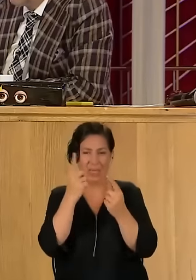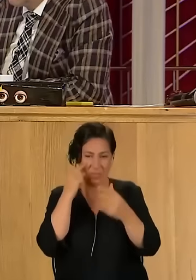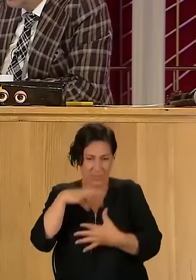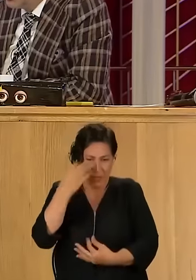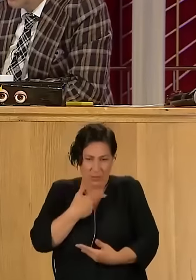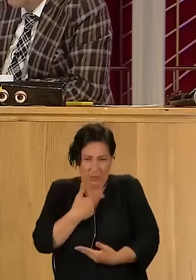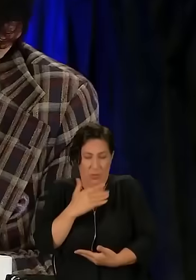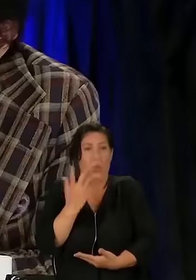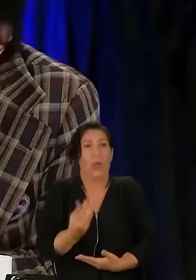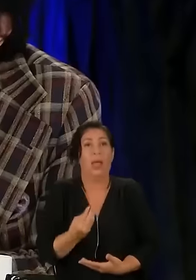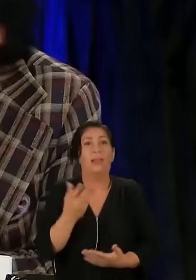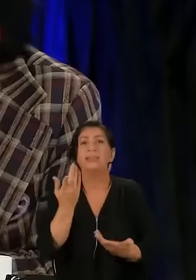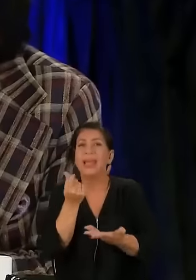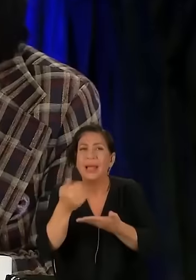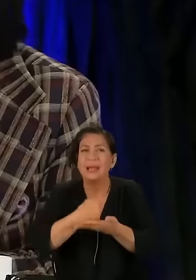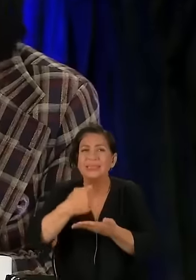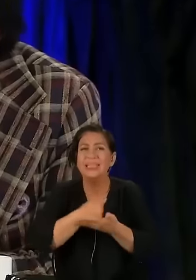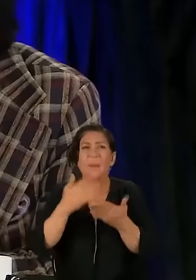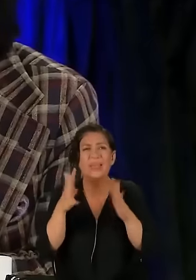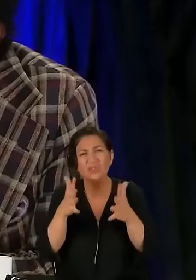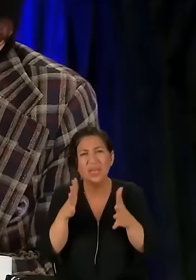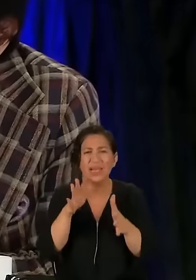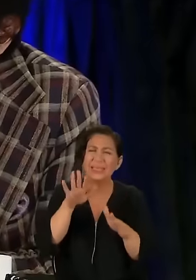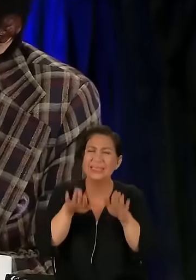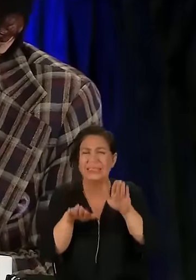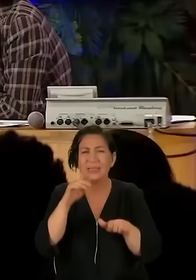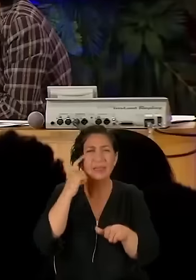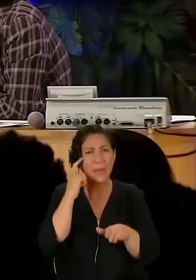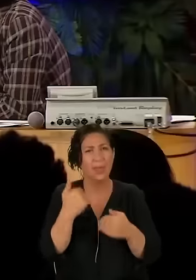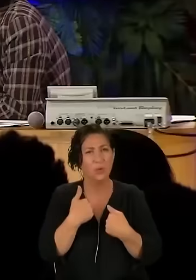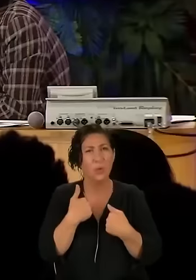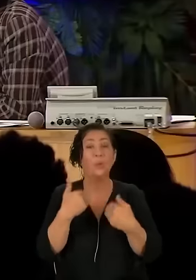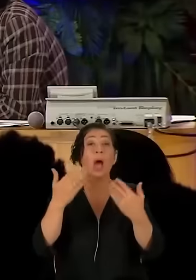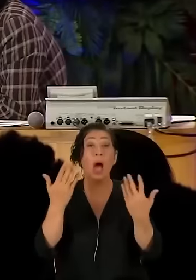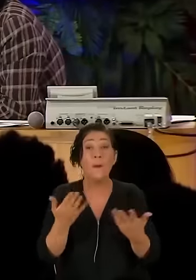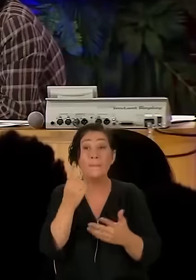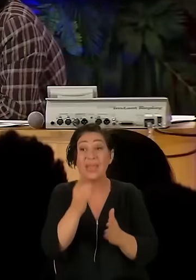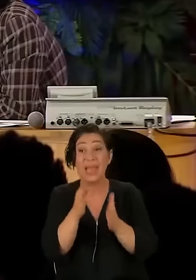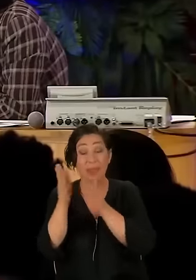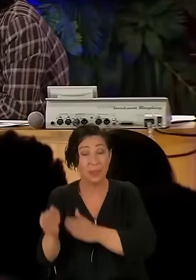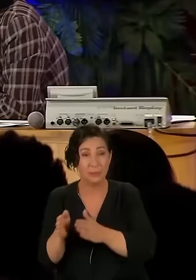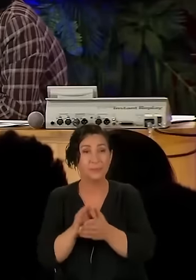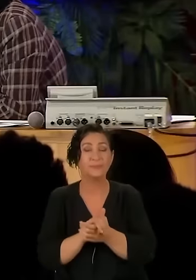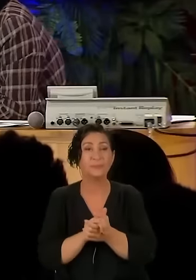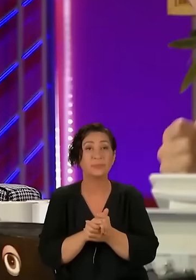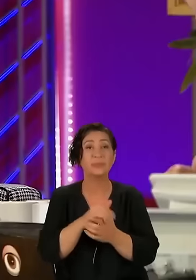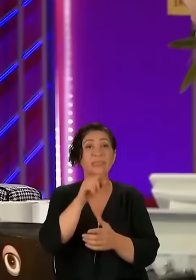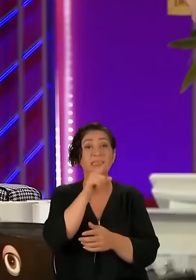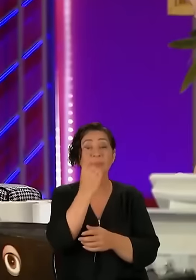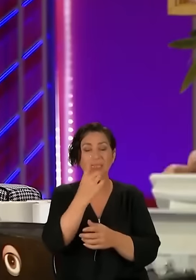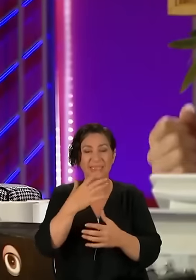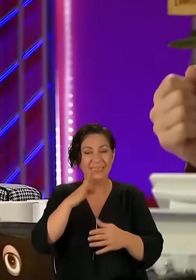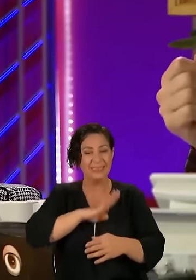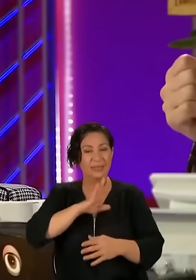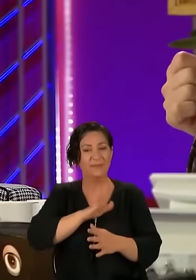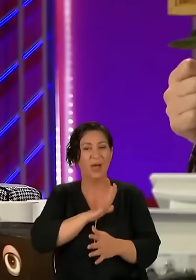olarak ne kadar kazanabileceğini üç aşağı beş yukarı tahmin ediyorum. Ama bir yandan sen şöyle bir